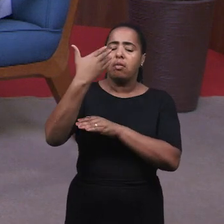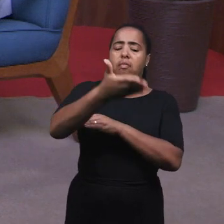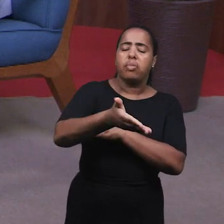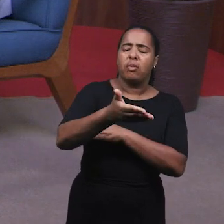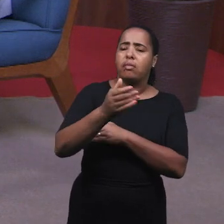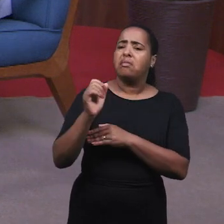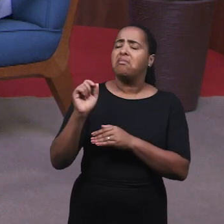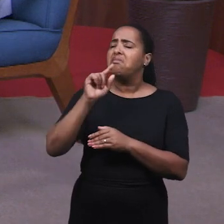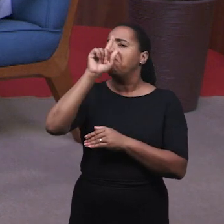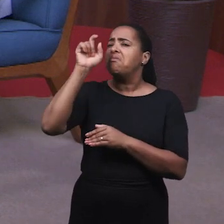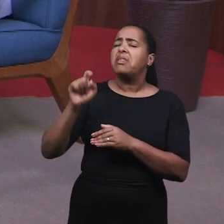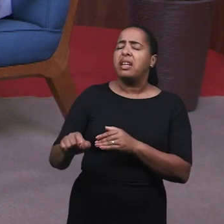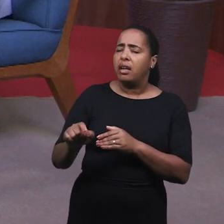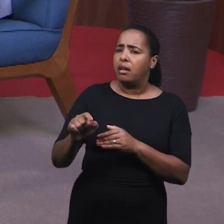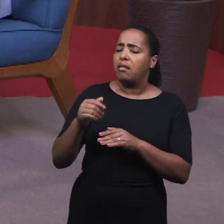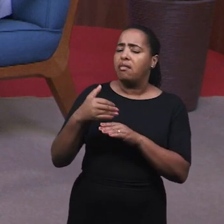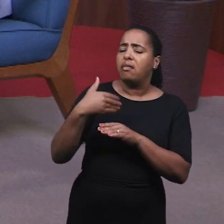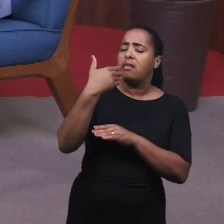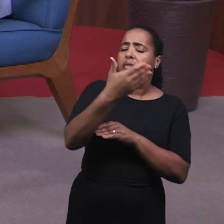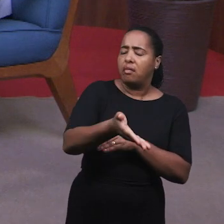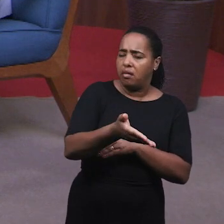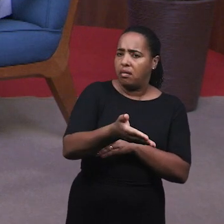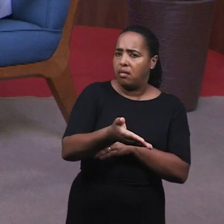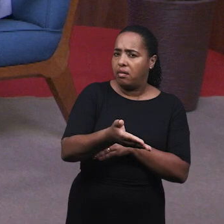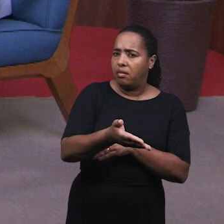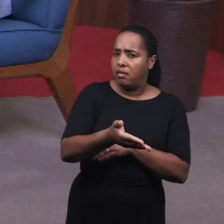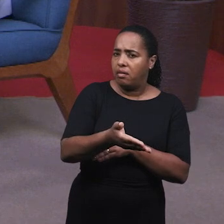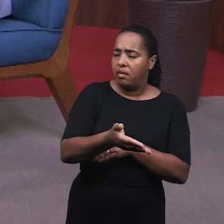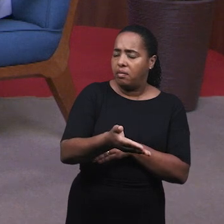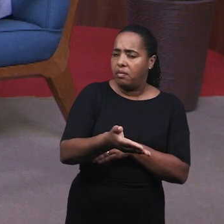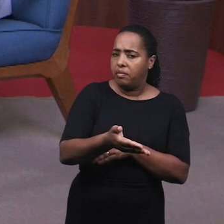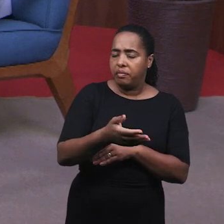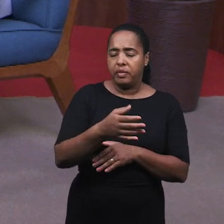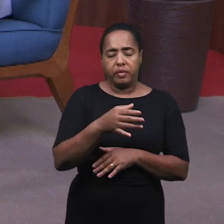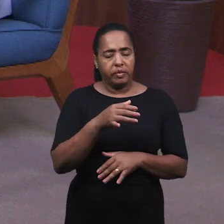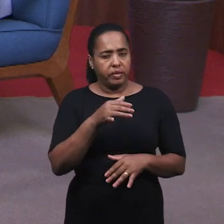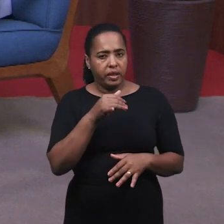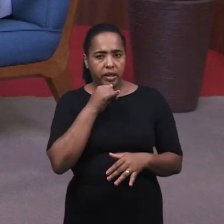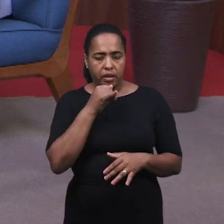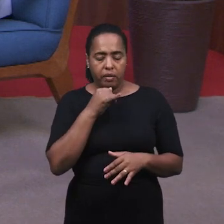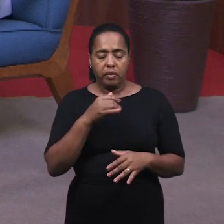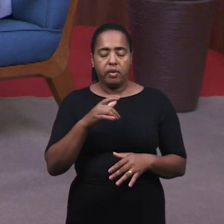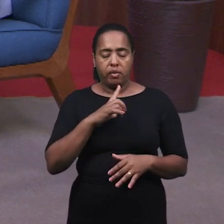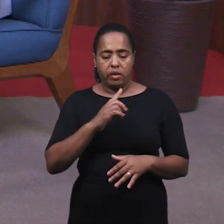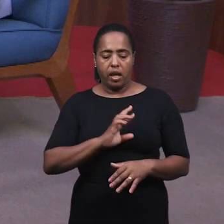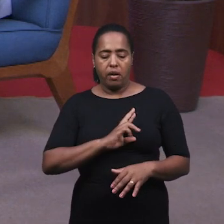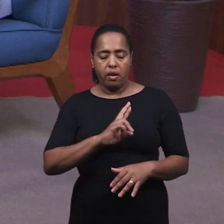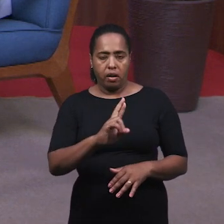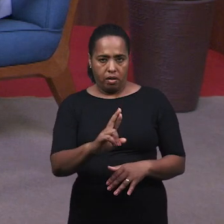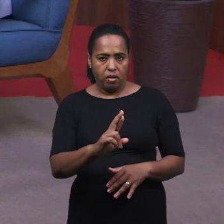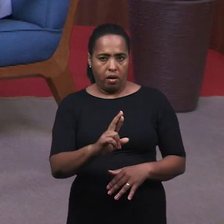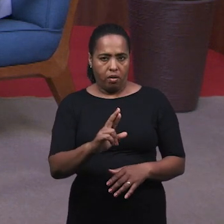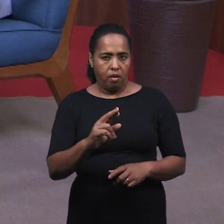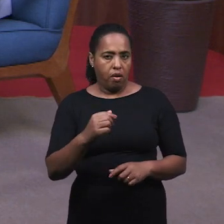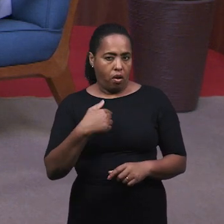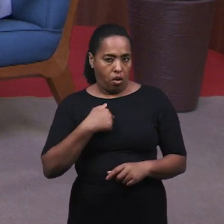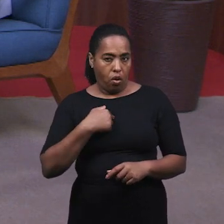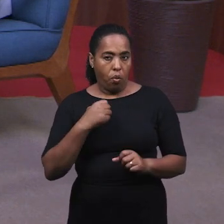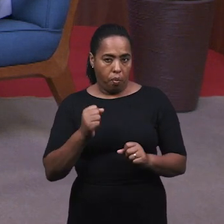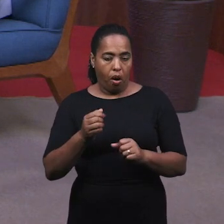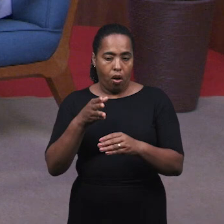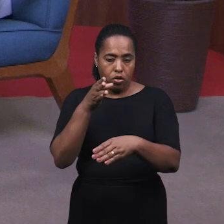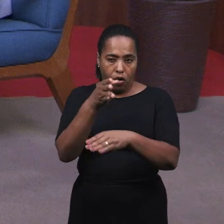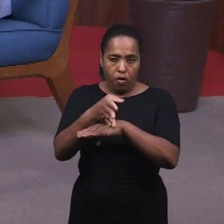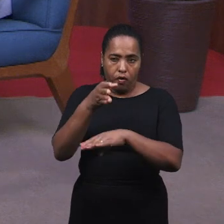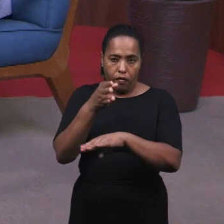sont dehors, qui est dehors? N'est-ce pas? Je peux avoir une religion, je